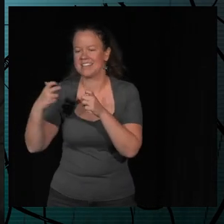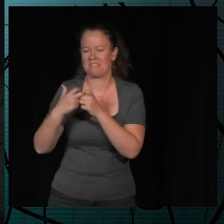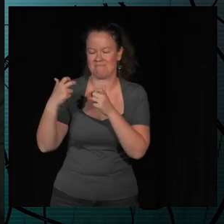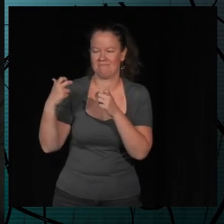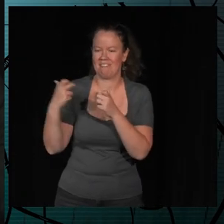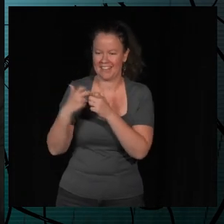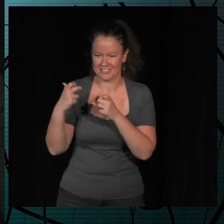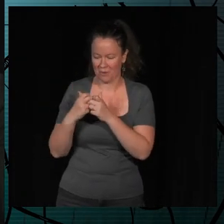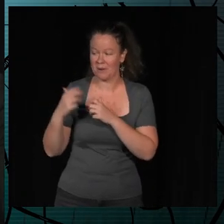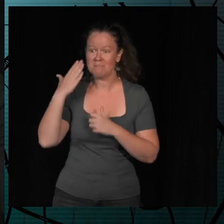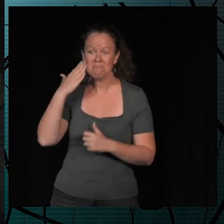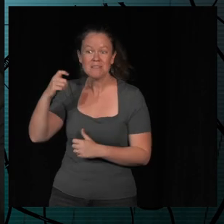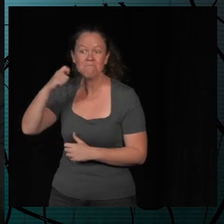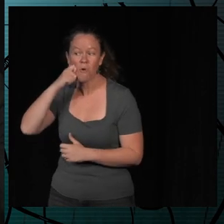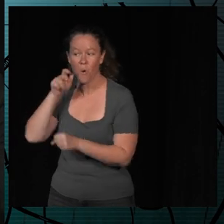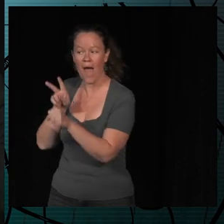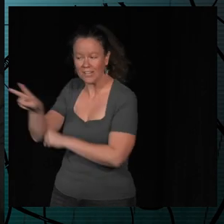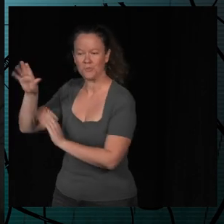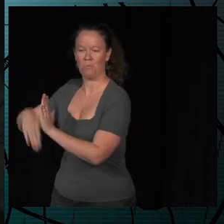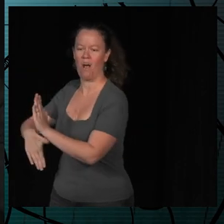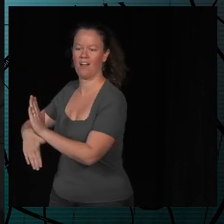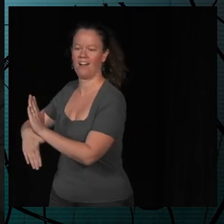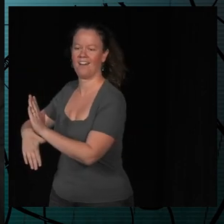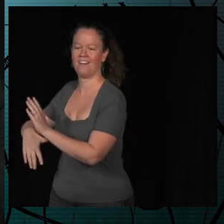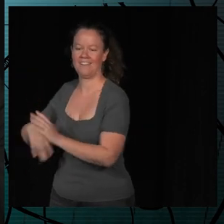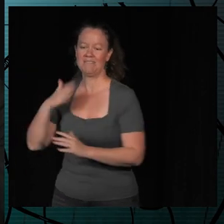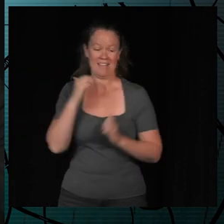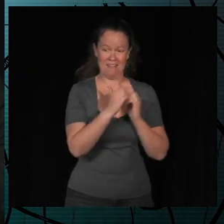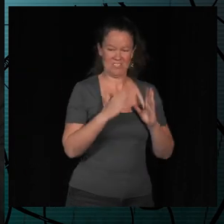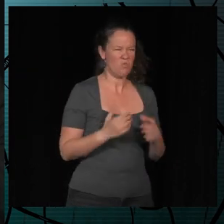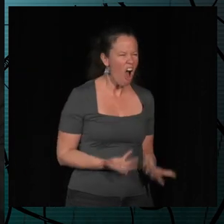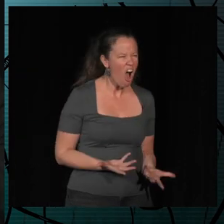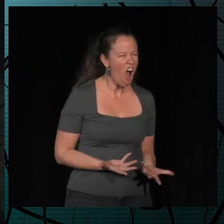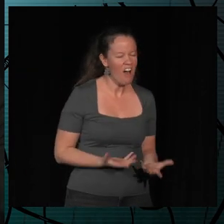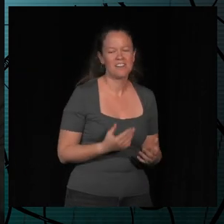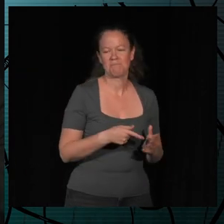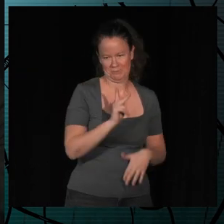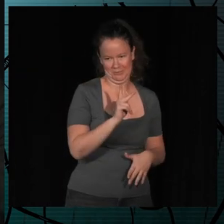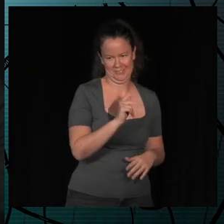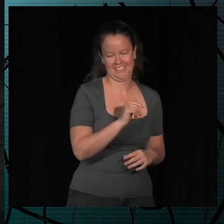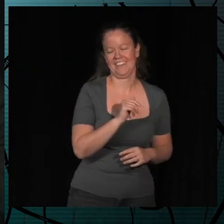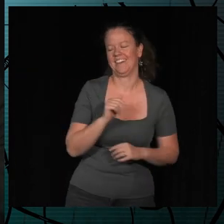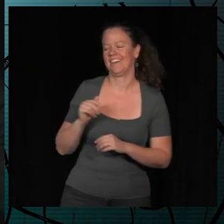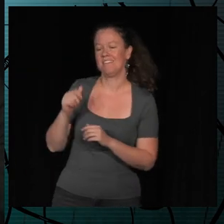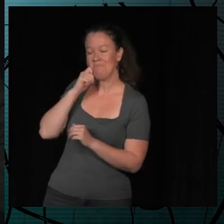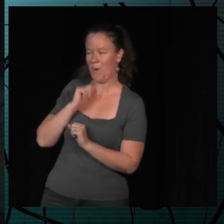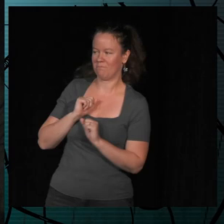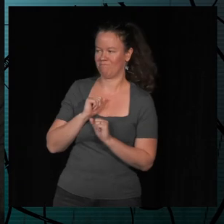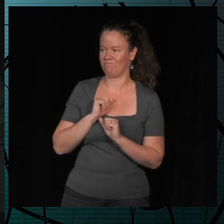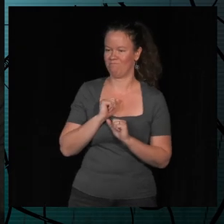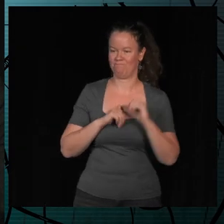moins les autres quand il est en face que quand il est je sais pas où donc ça c'est un mais déjà en terme de gestion